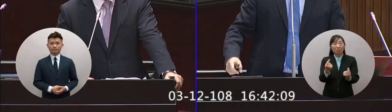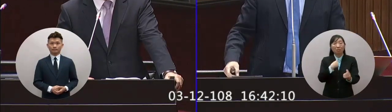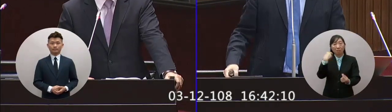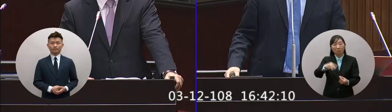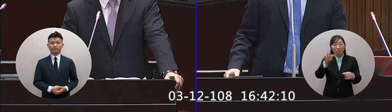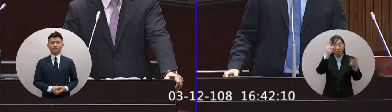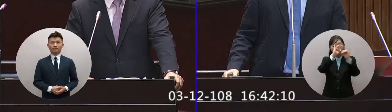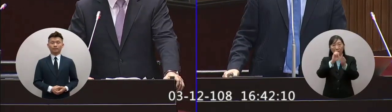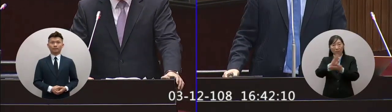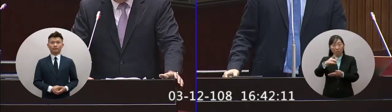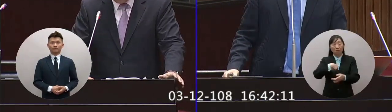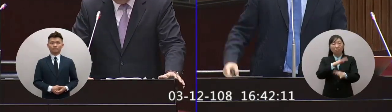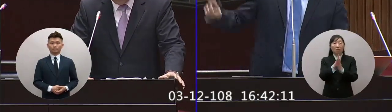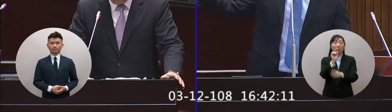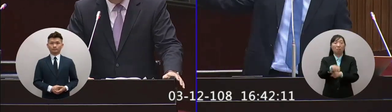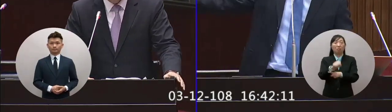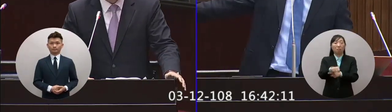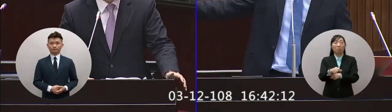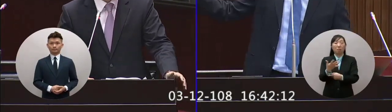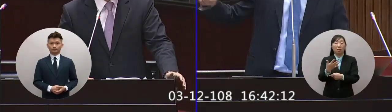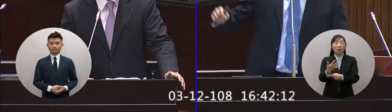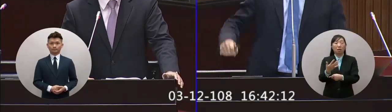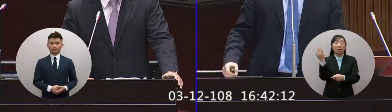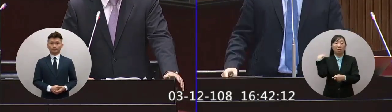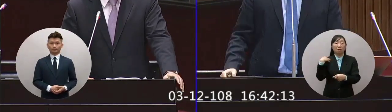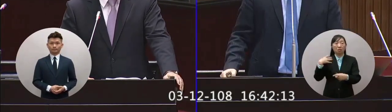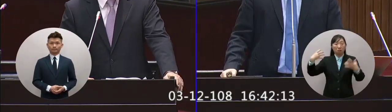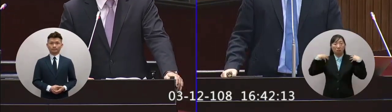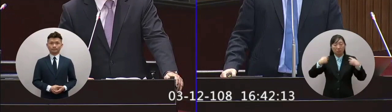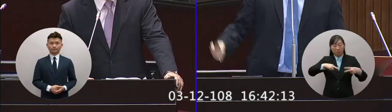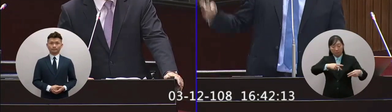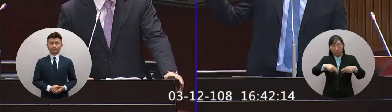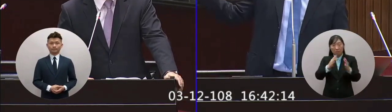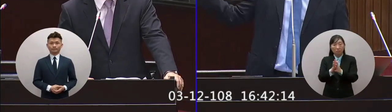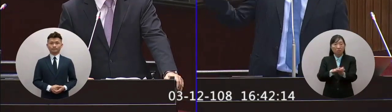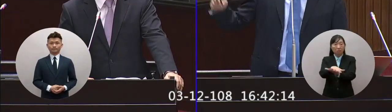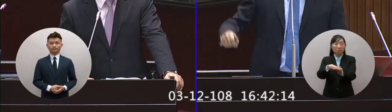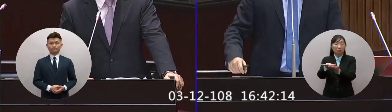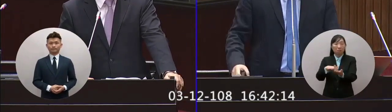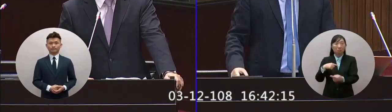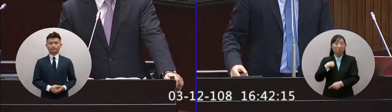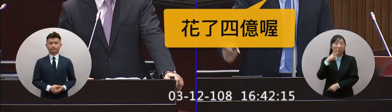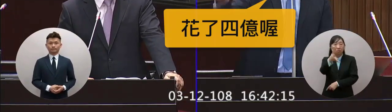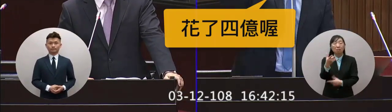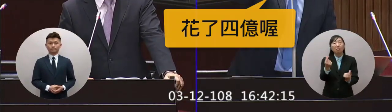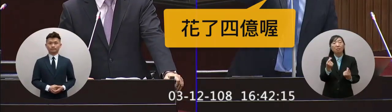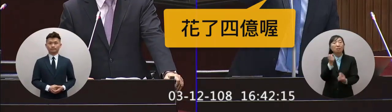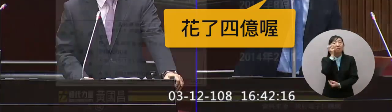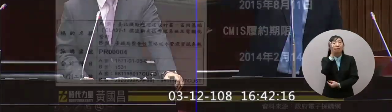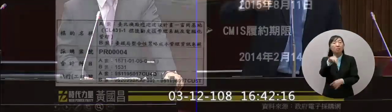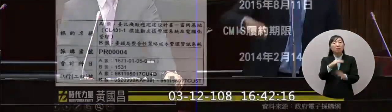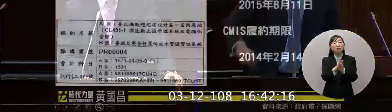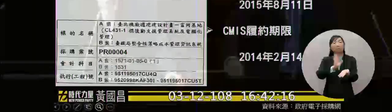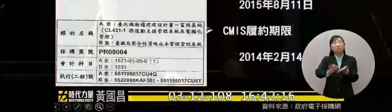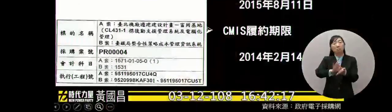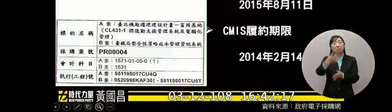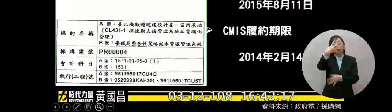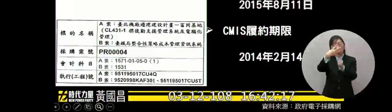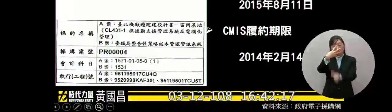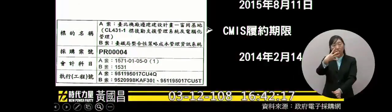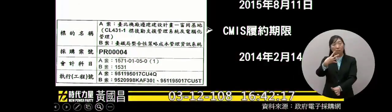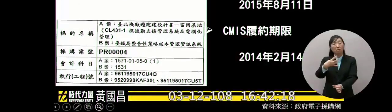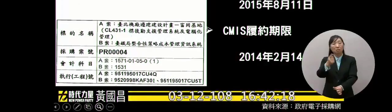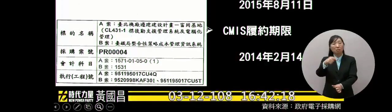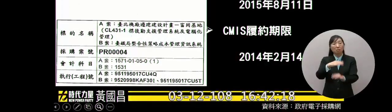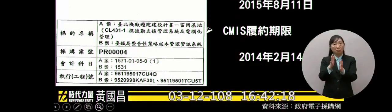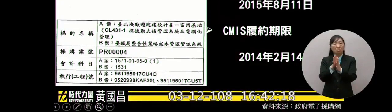调查报告也承认了。整个后勤管理乱七八糟，结果我问了好几个月，花了4亿哦，做后勤